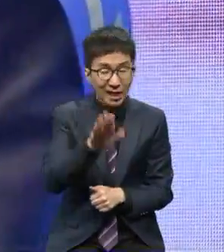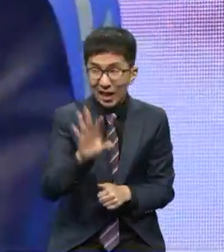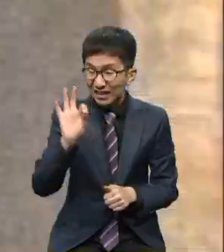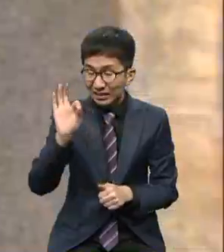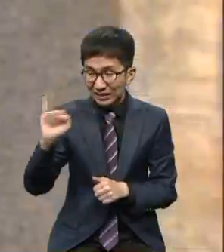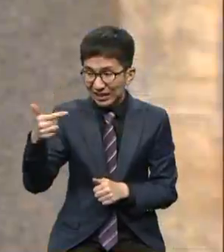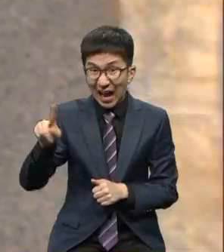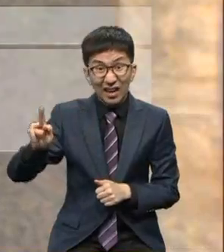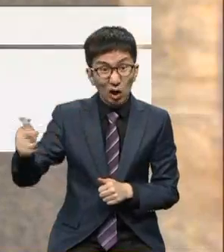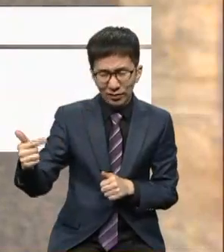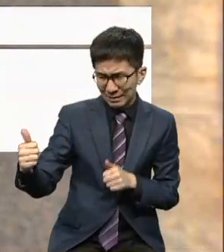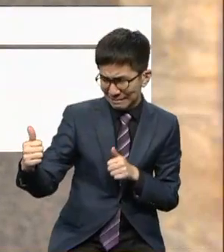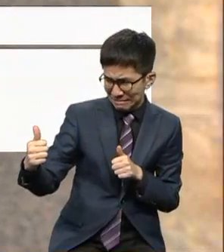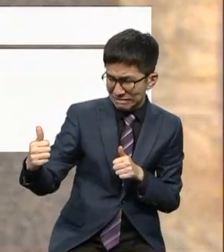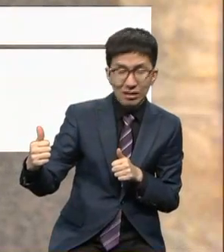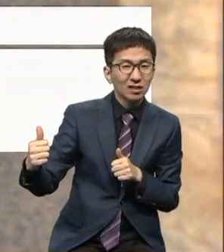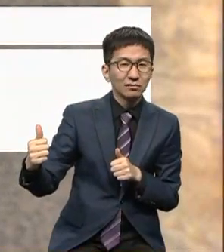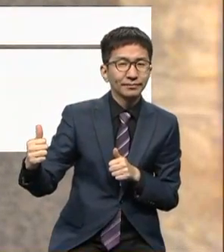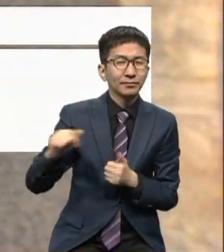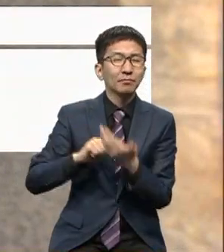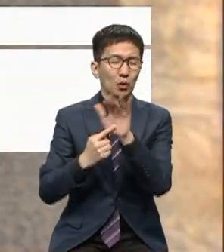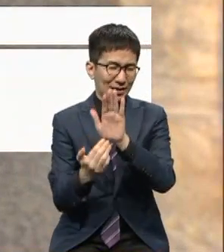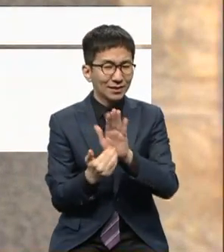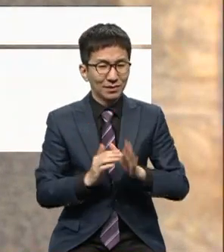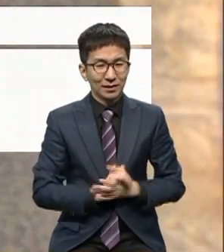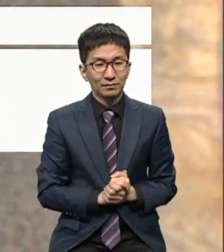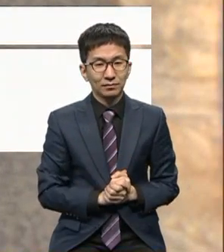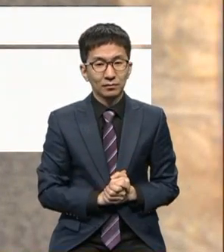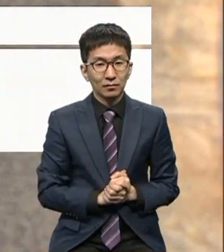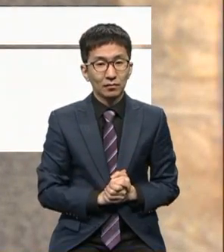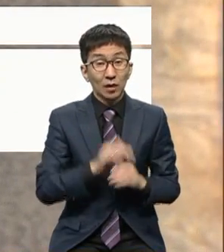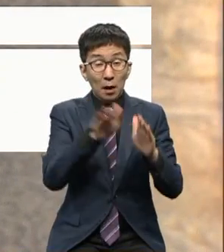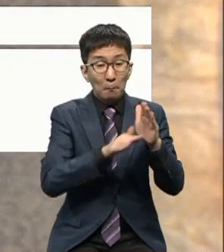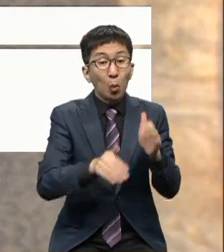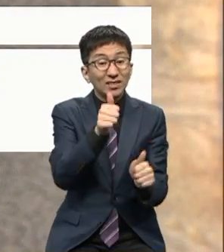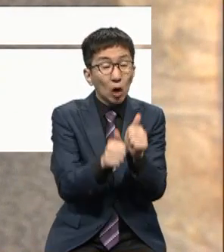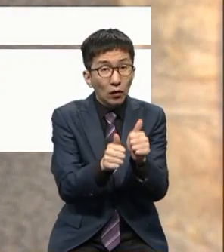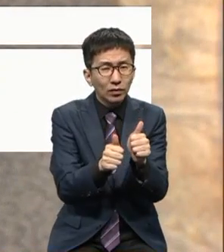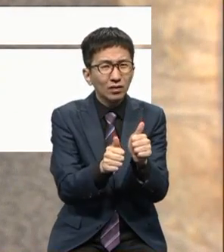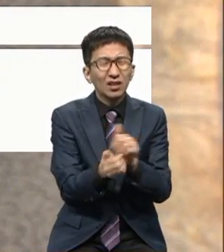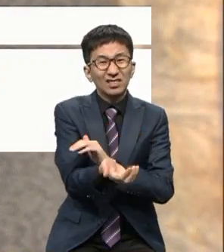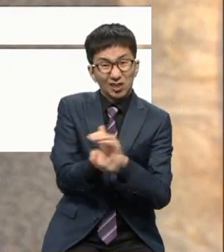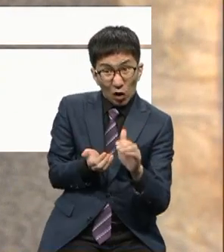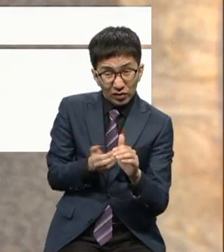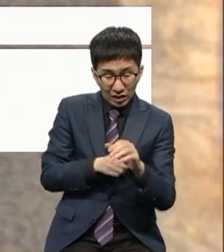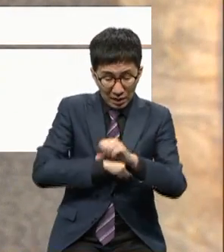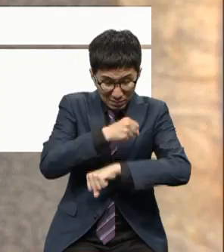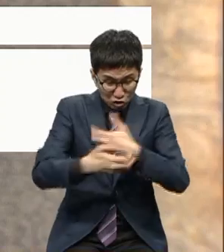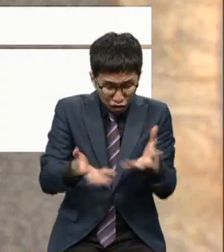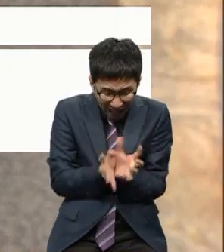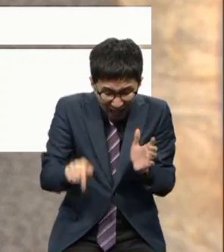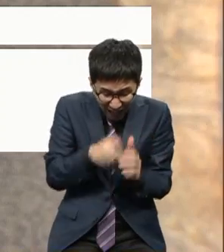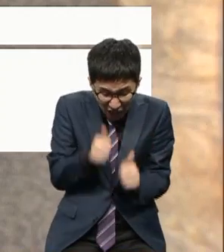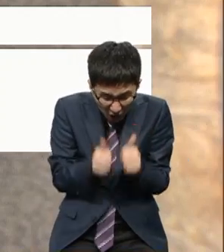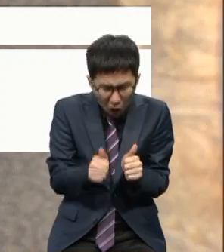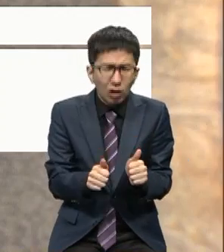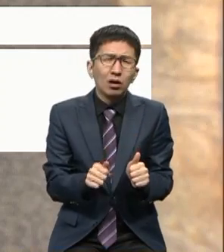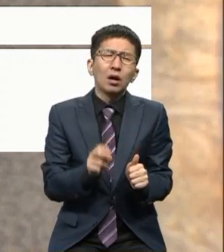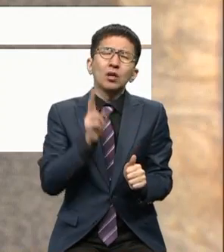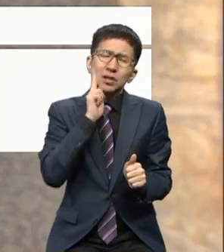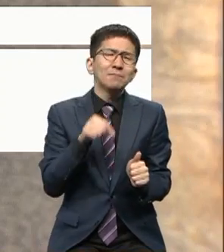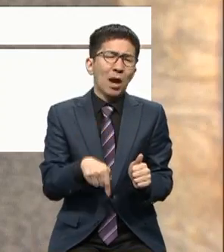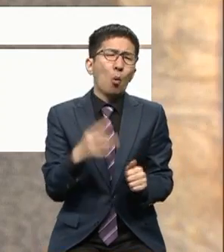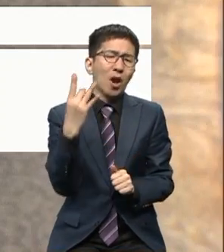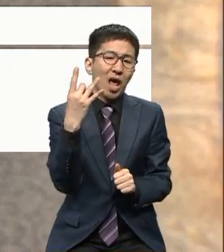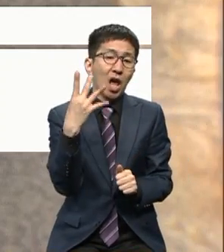셈입니다. 본선보다는 원래 당내 경선이 더 치열한 법이거든요. 다만 이 사건의 본질에